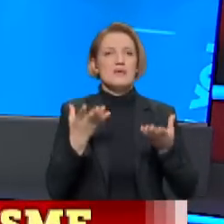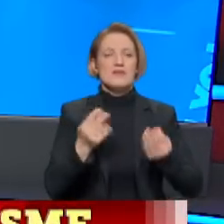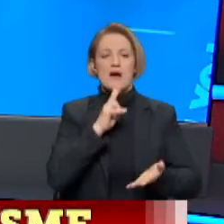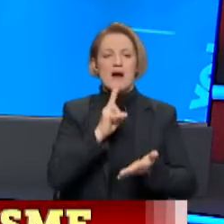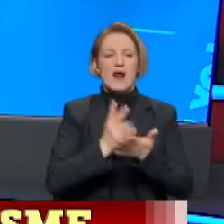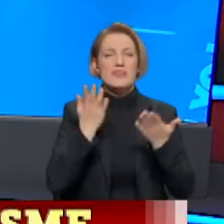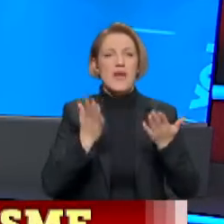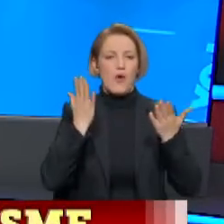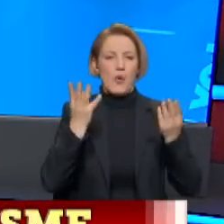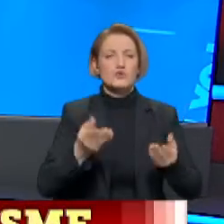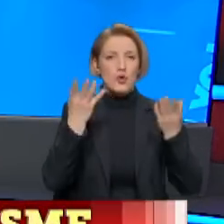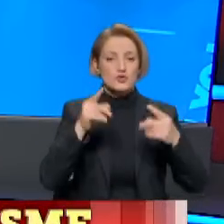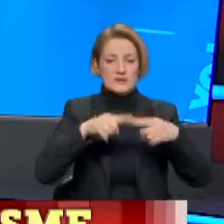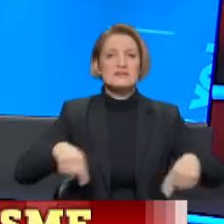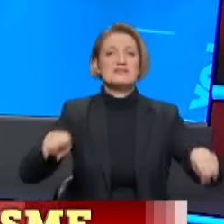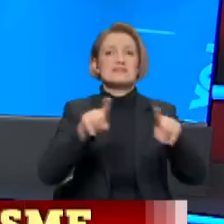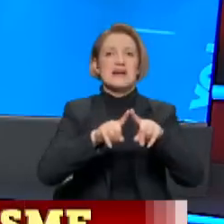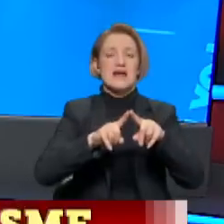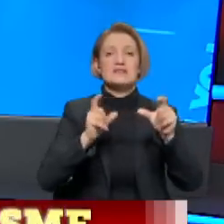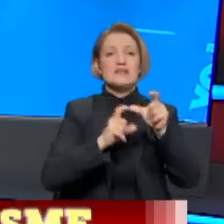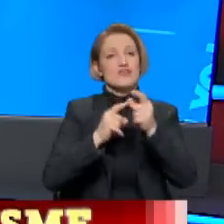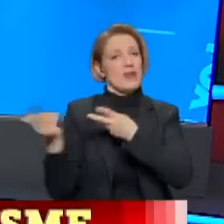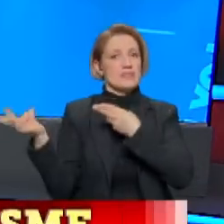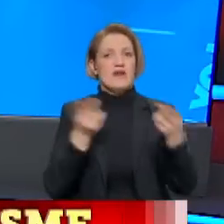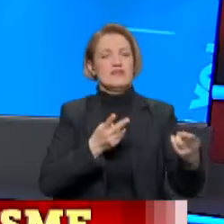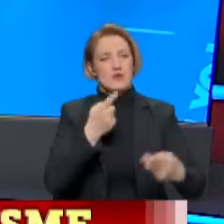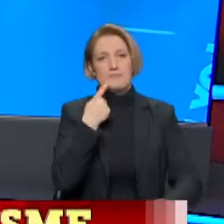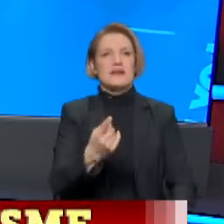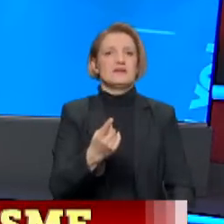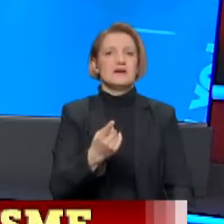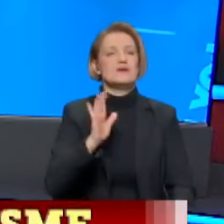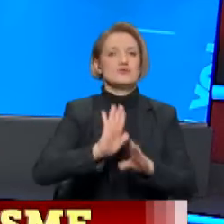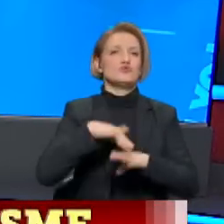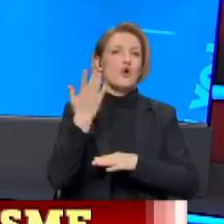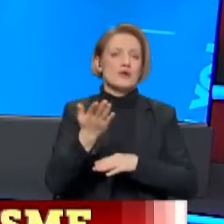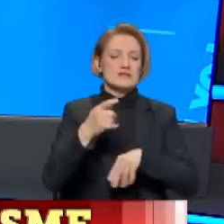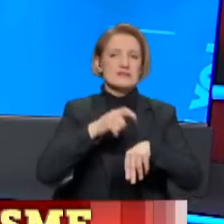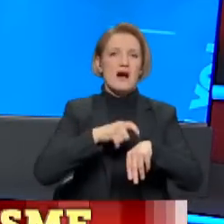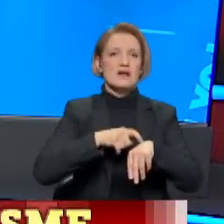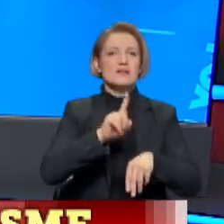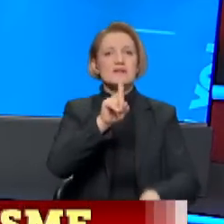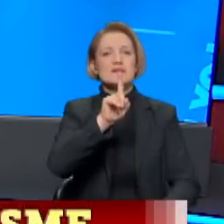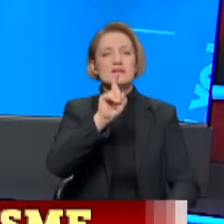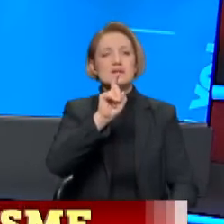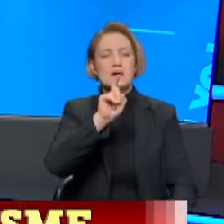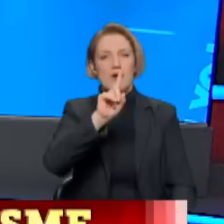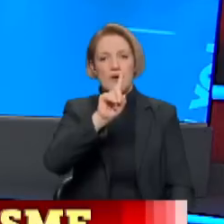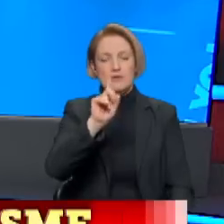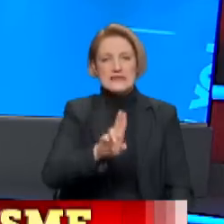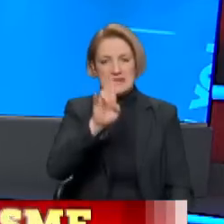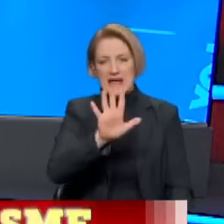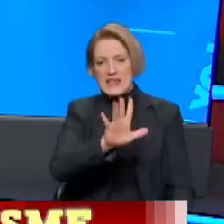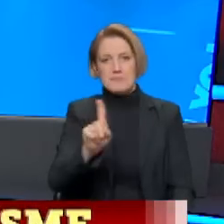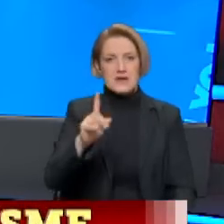karar ne olursa olsun sizleri Saraçhane'ye davet ediyorum dedi. Sonra zaten saatler 17.51'i